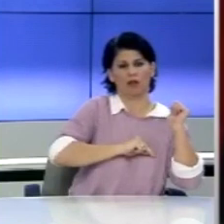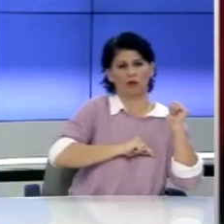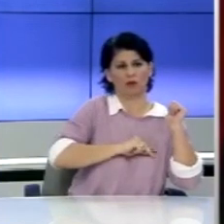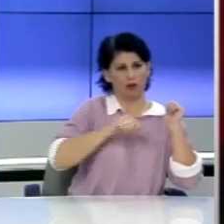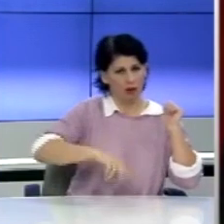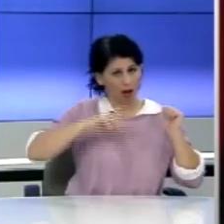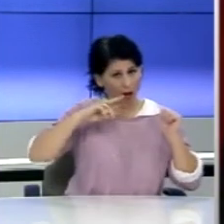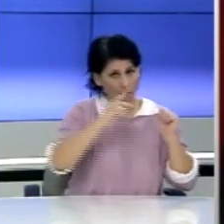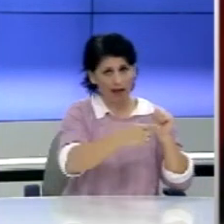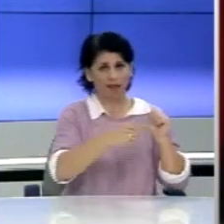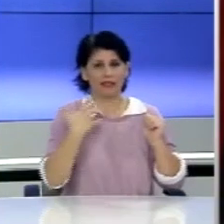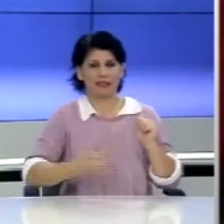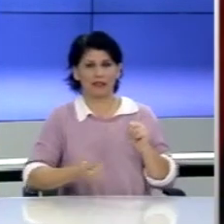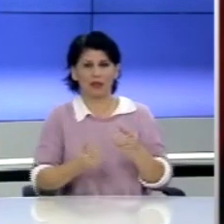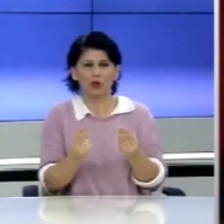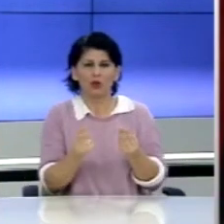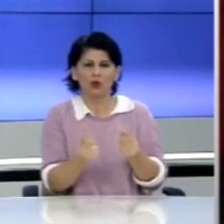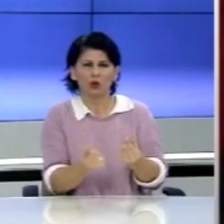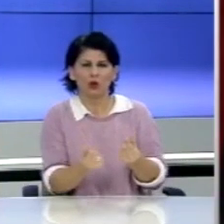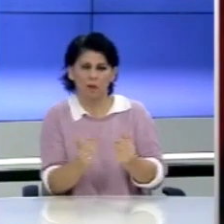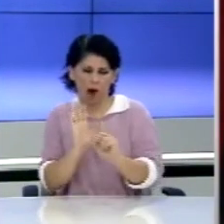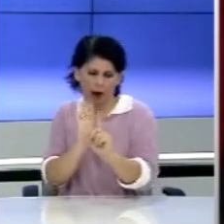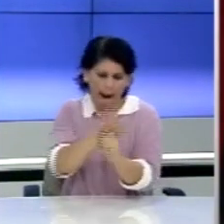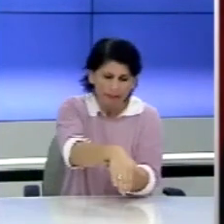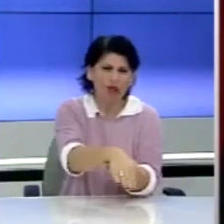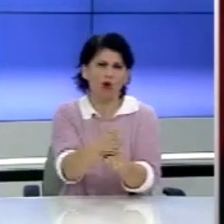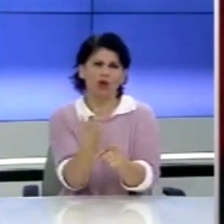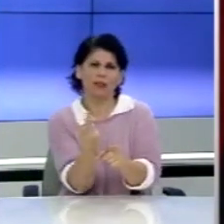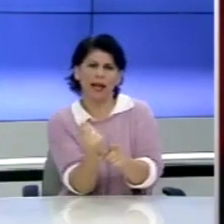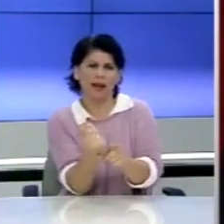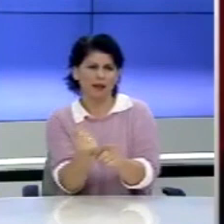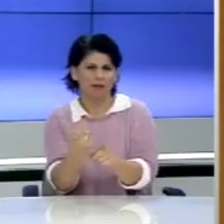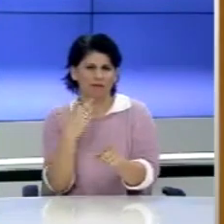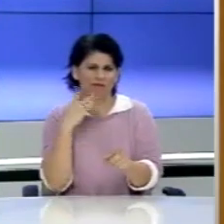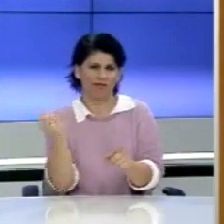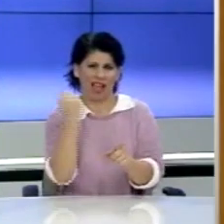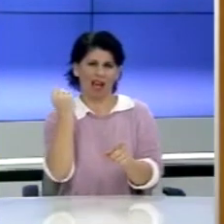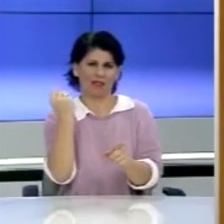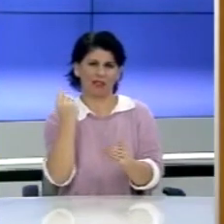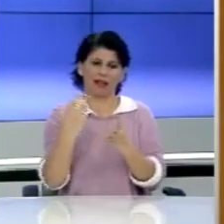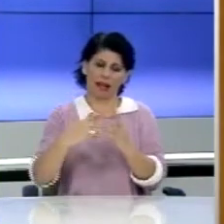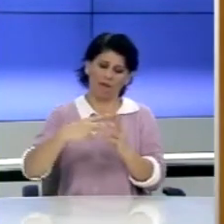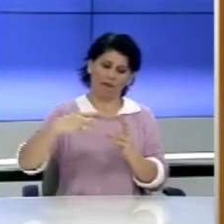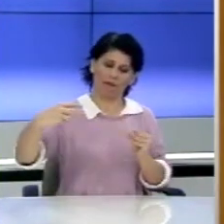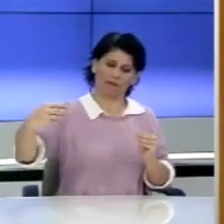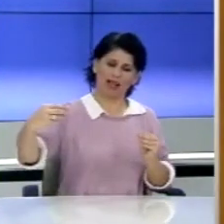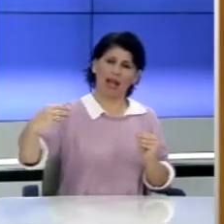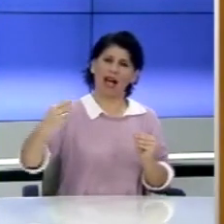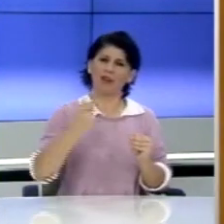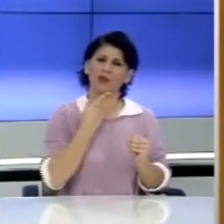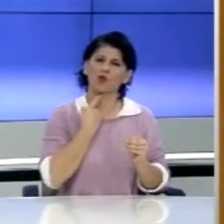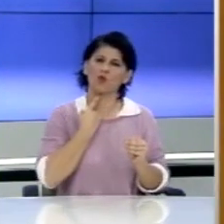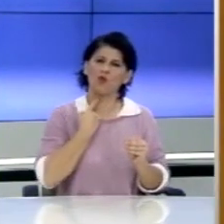το μαστίγιο της εκτεταμένης καταστολής, μαζί με το καρότο βέβαια της βιώσιμης